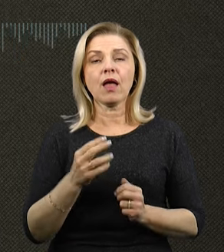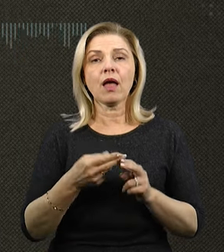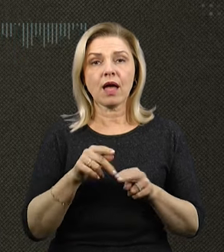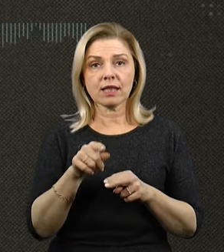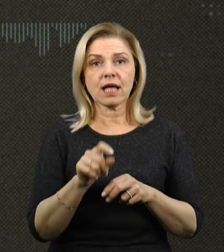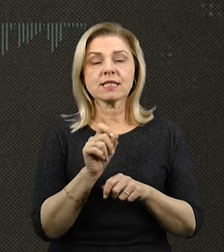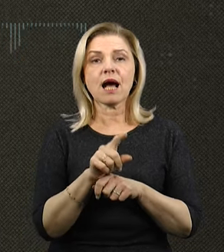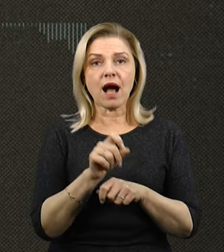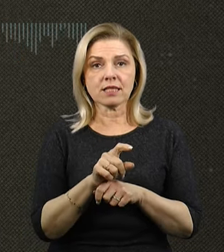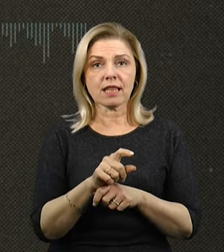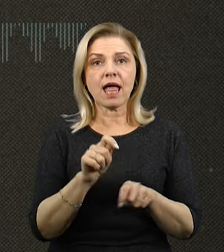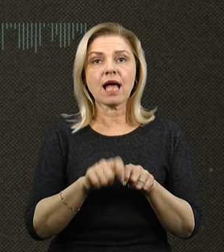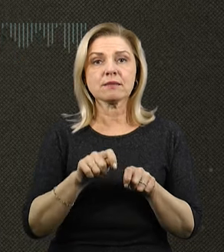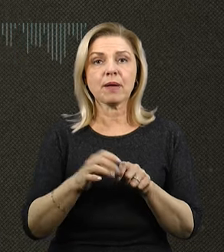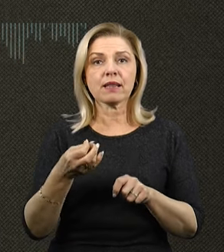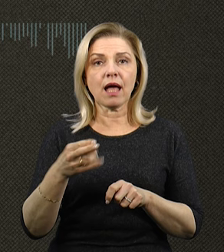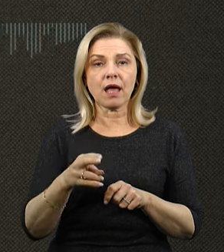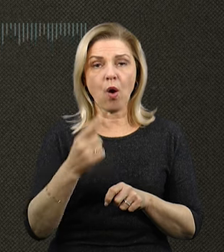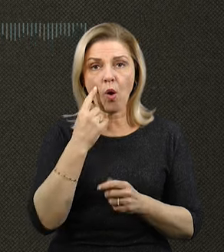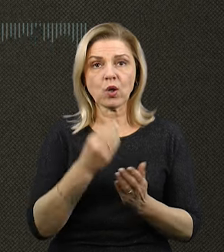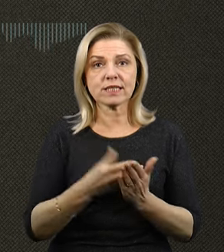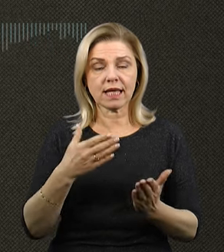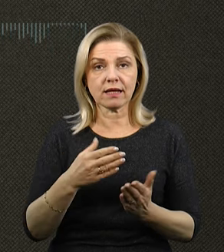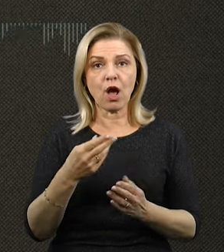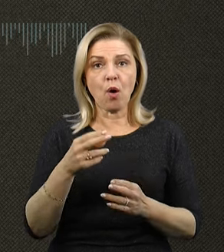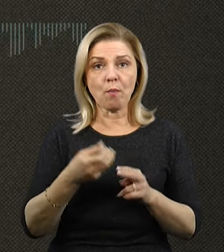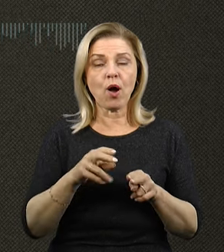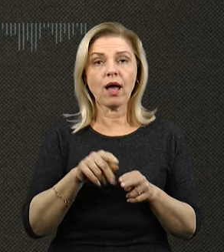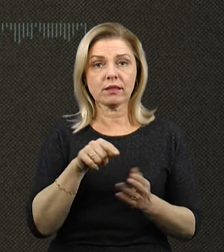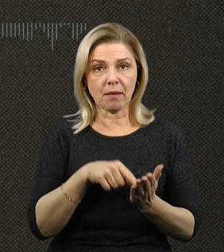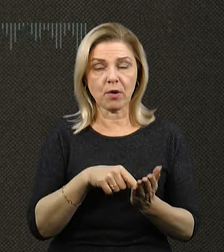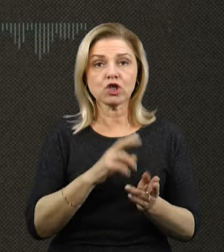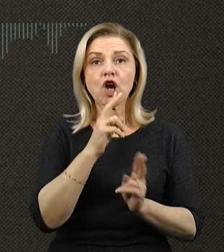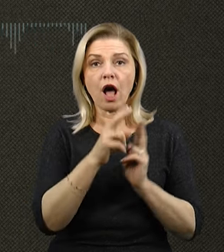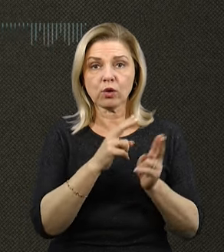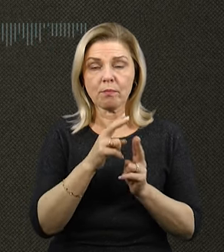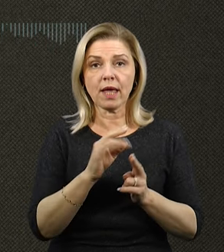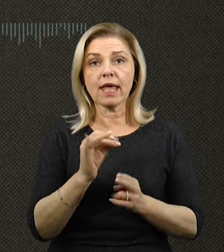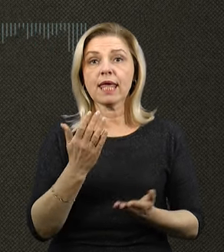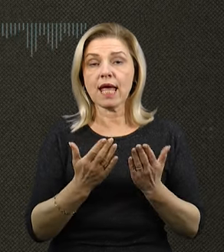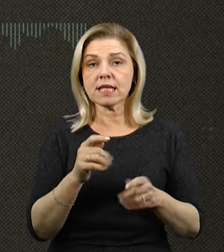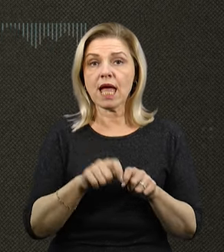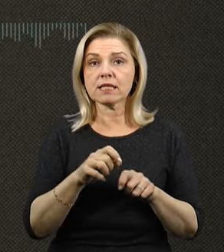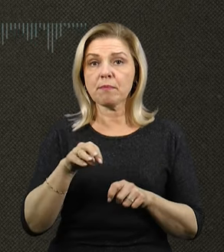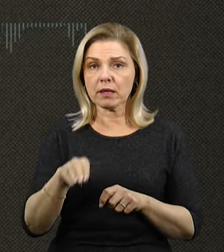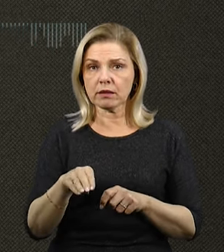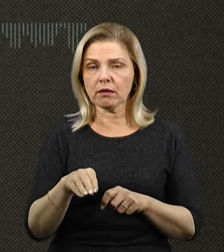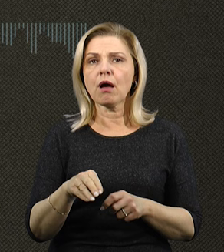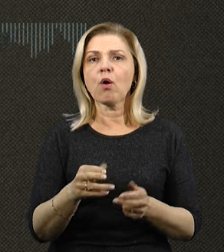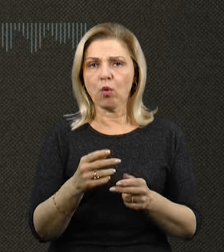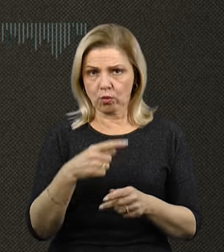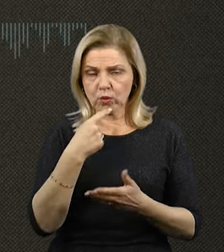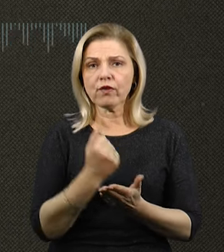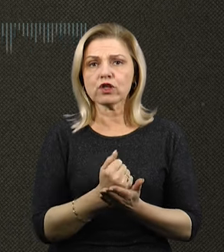заказывается экспертная оценка экспертиза по данному по даной жалобе И если эксперты утверждают